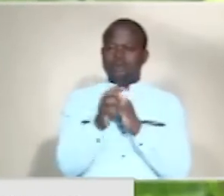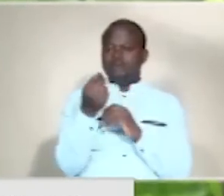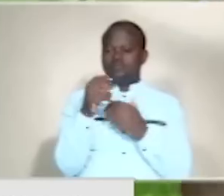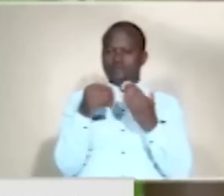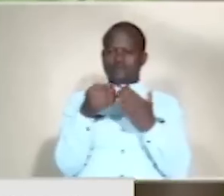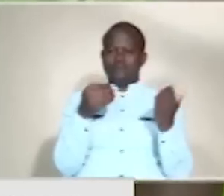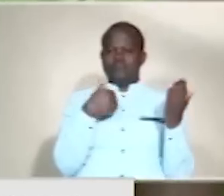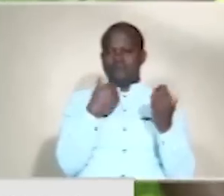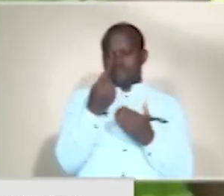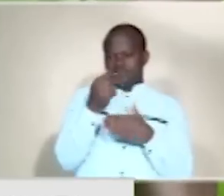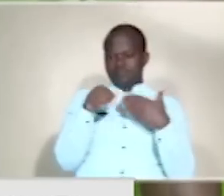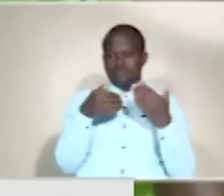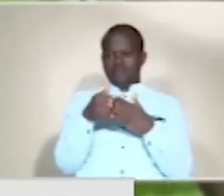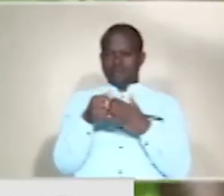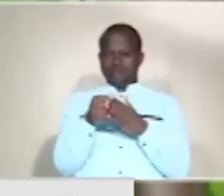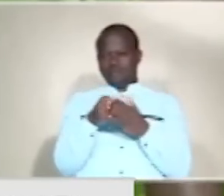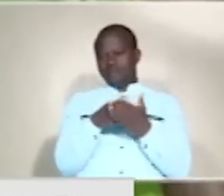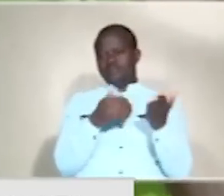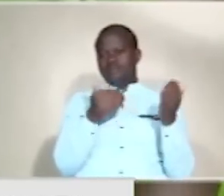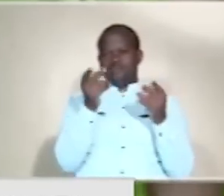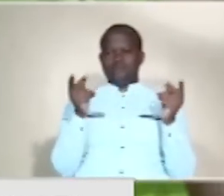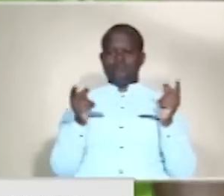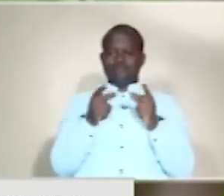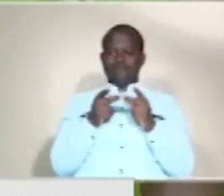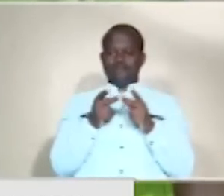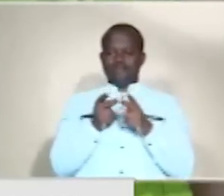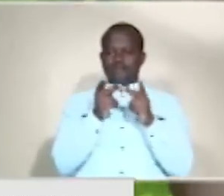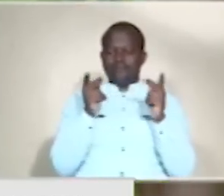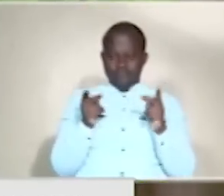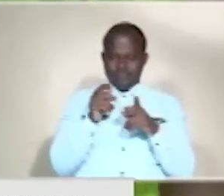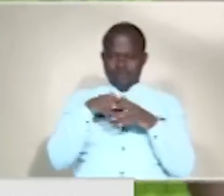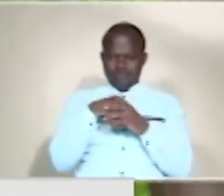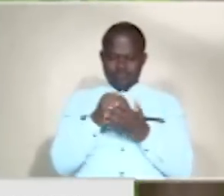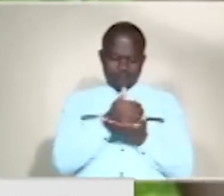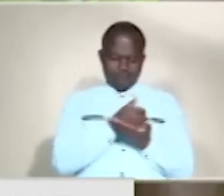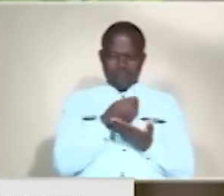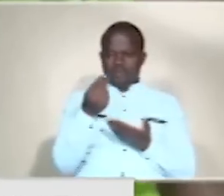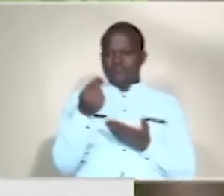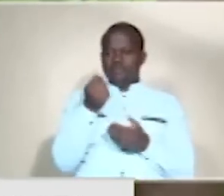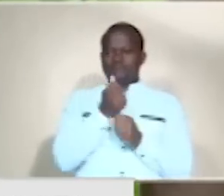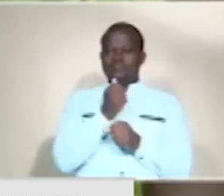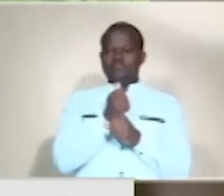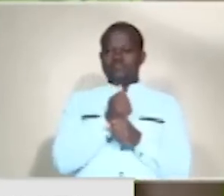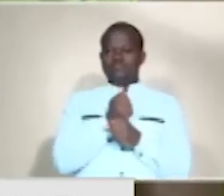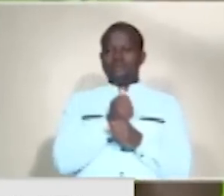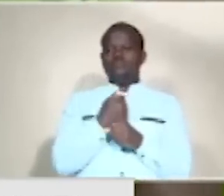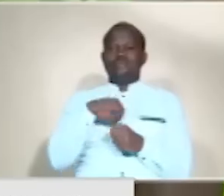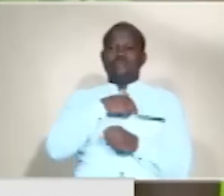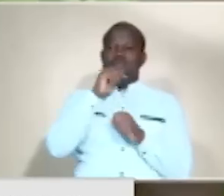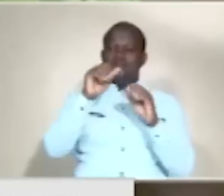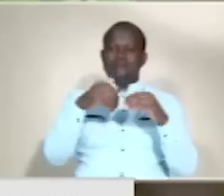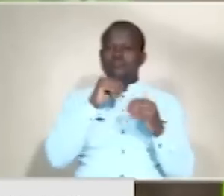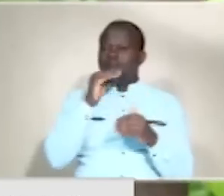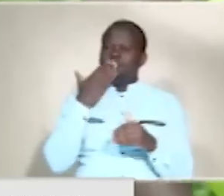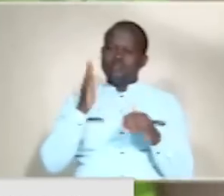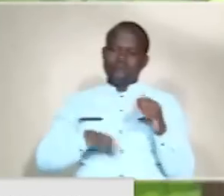mfite amafaranga ndi kubanga ndi kwinjiza ahantu runaka, nyine mfite save y'amafaranga nkorera. Nago guhinga